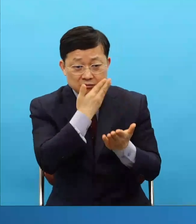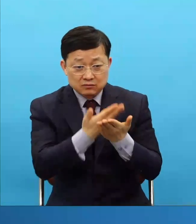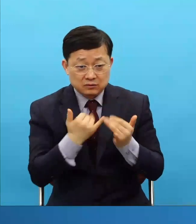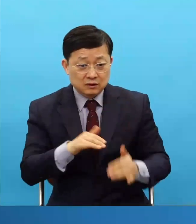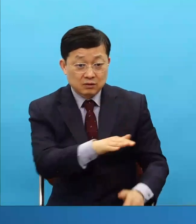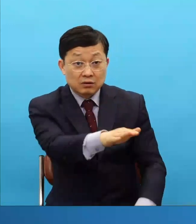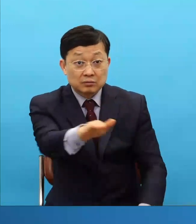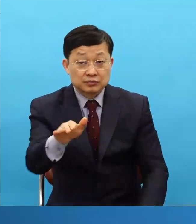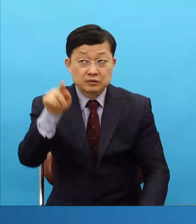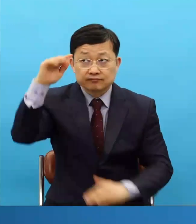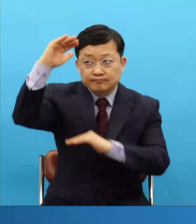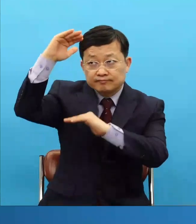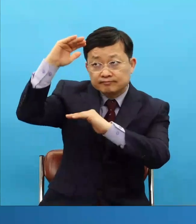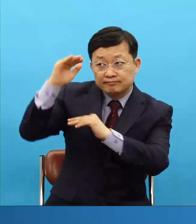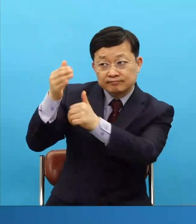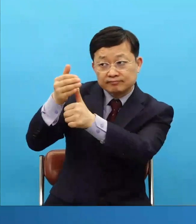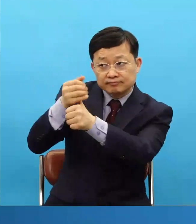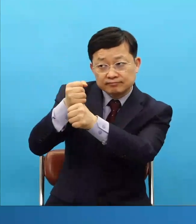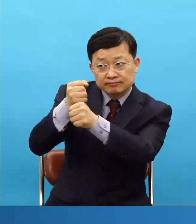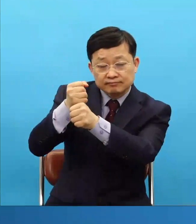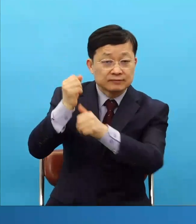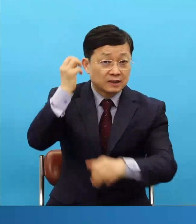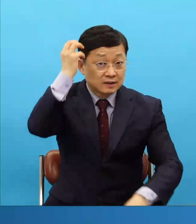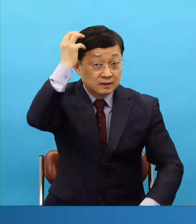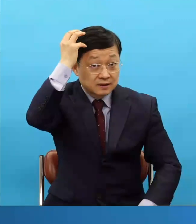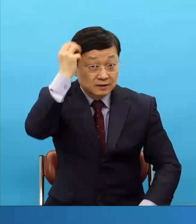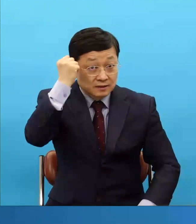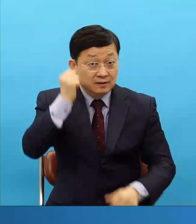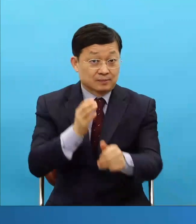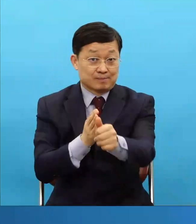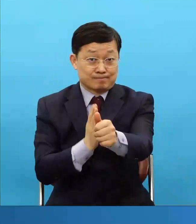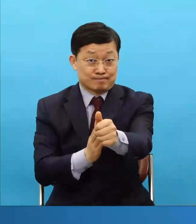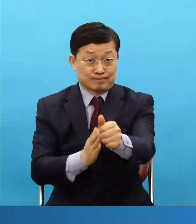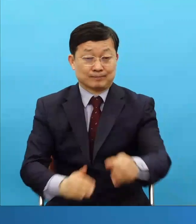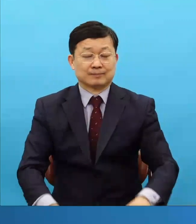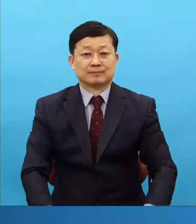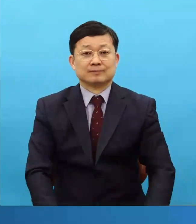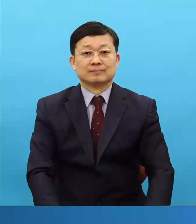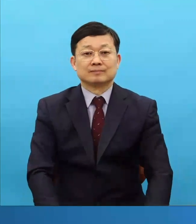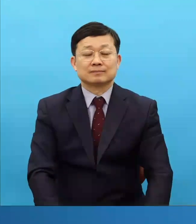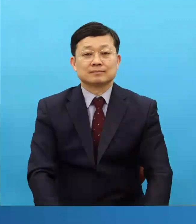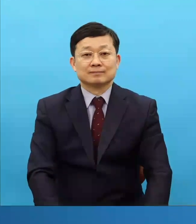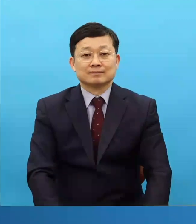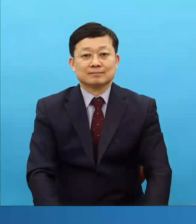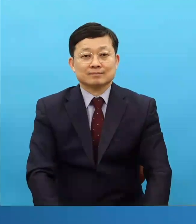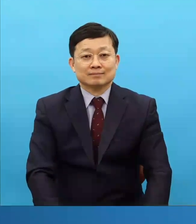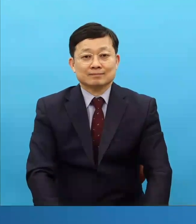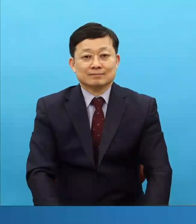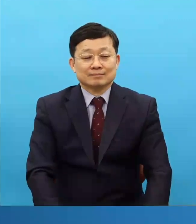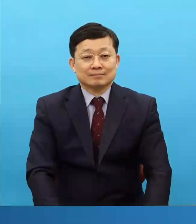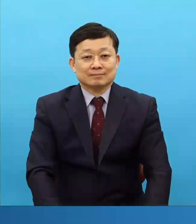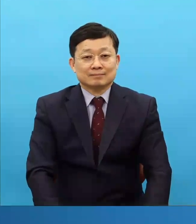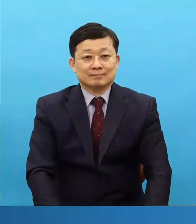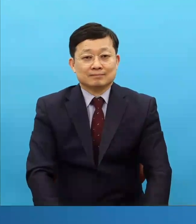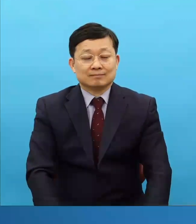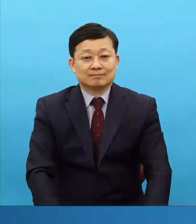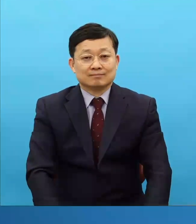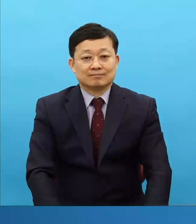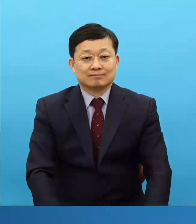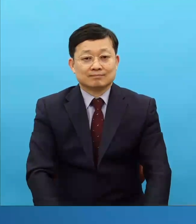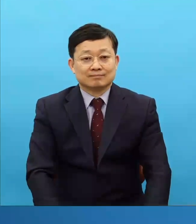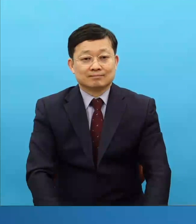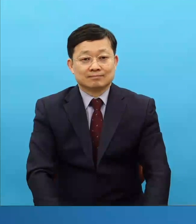중위자들은 이 언약을 딱 기억하셔야 All of 돼요. our business people, all of our church officers sitting here today, you must remember this. 시대마다